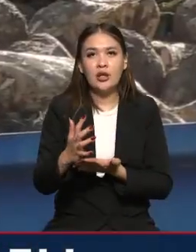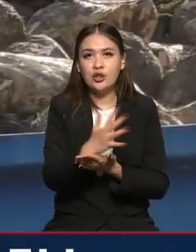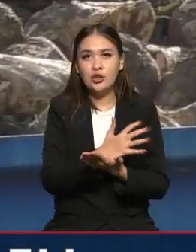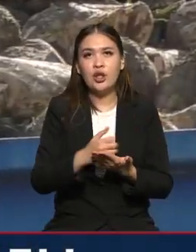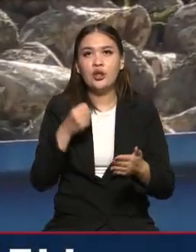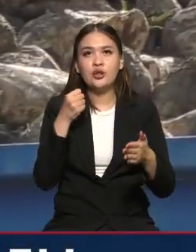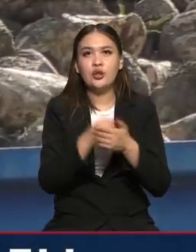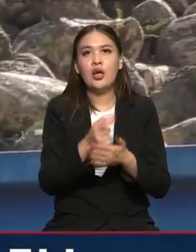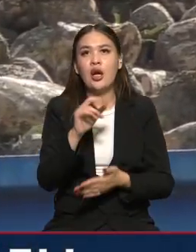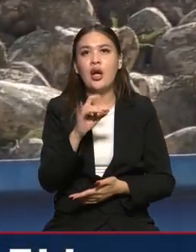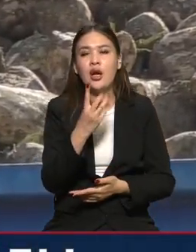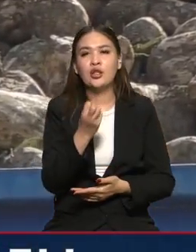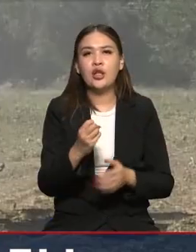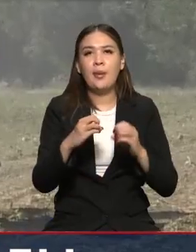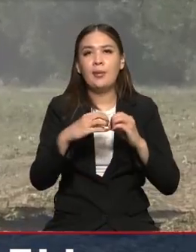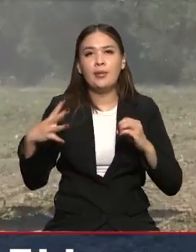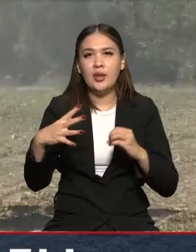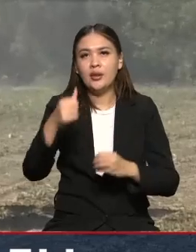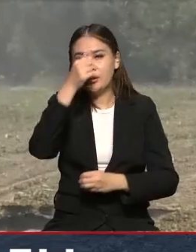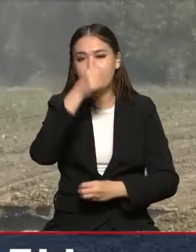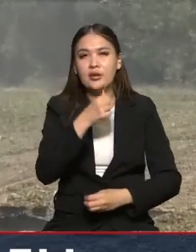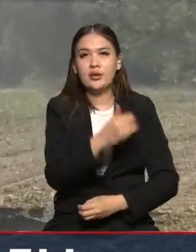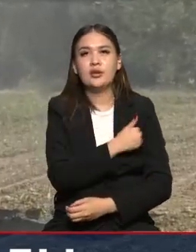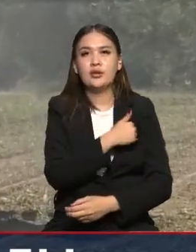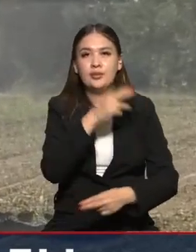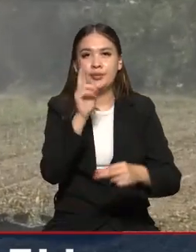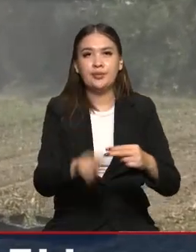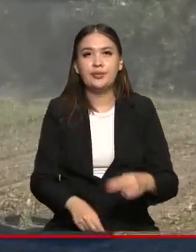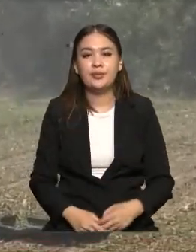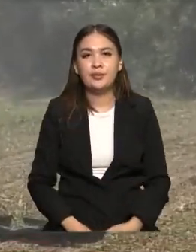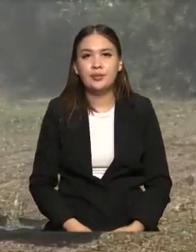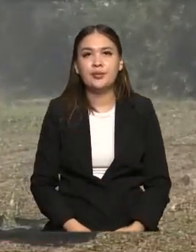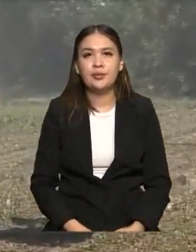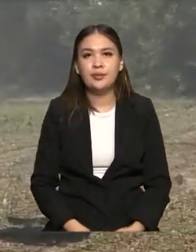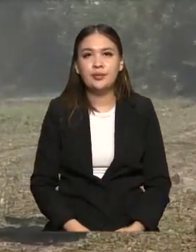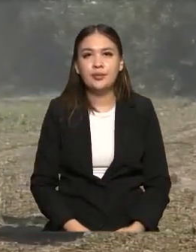айының 15-сінде аяқтау жоспарланған. Меруерт Мұратбек, Мирас Анитов, Жібек жолы.